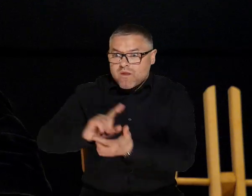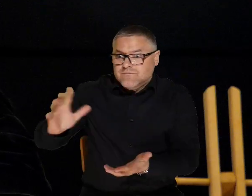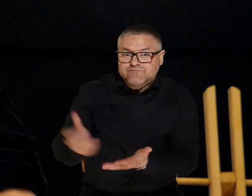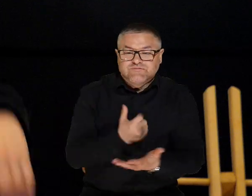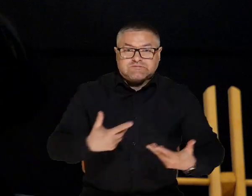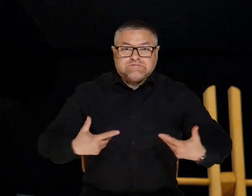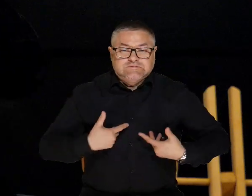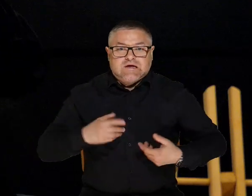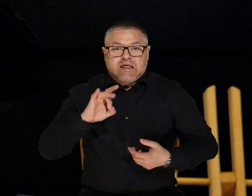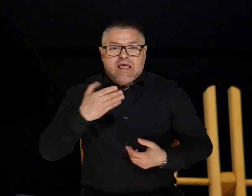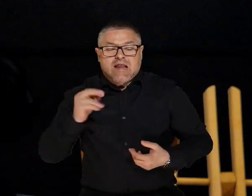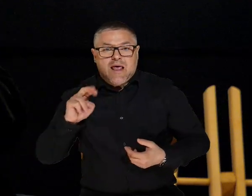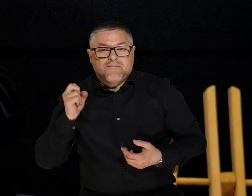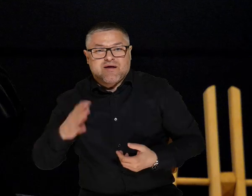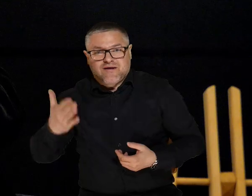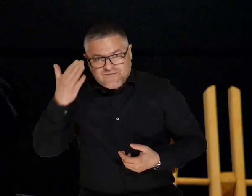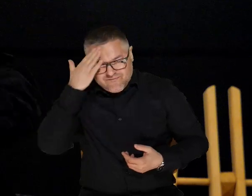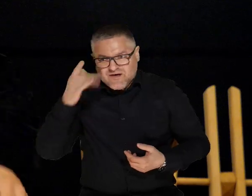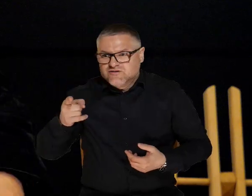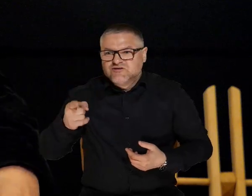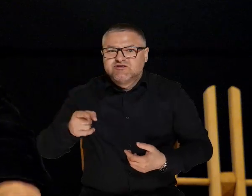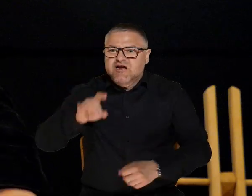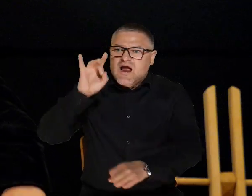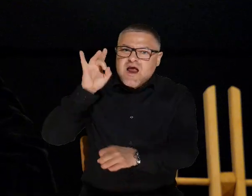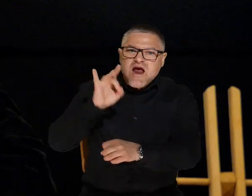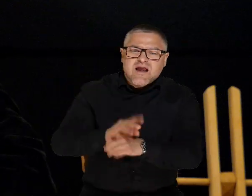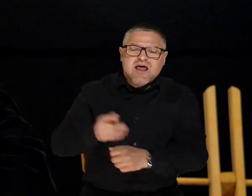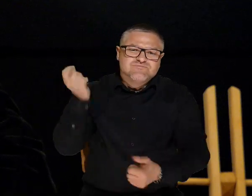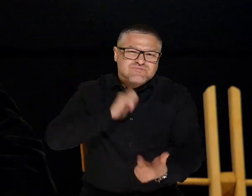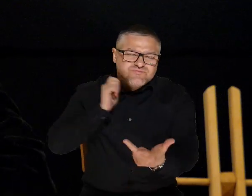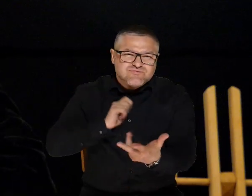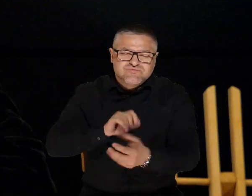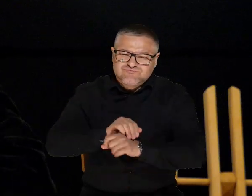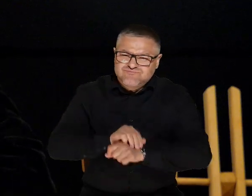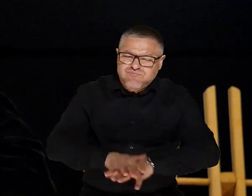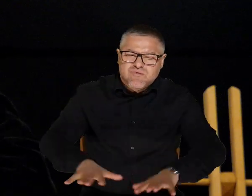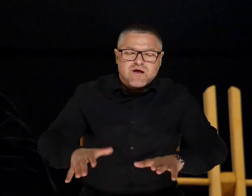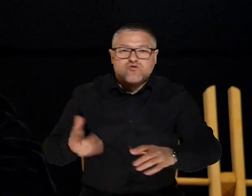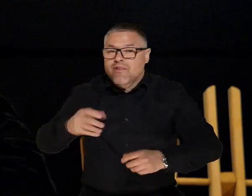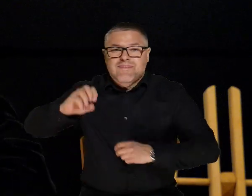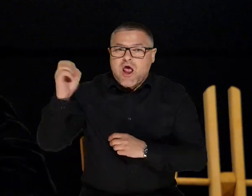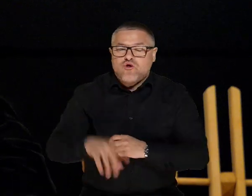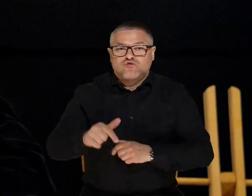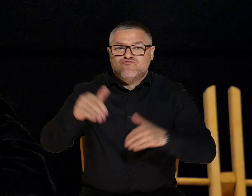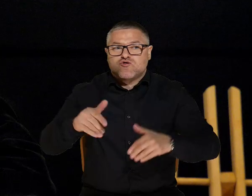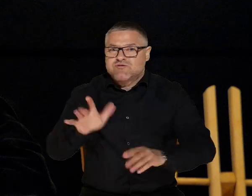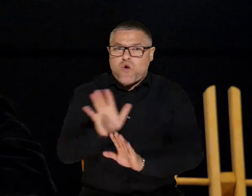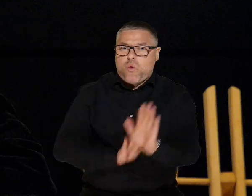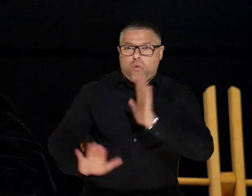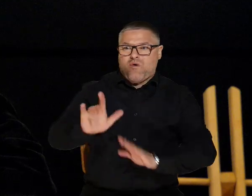I wiedzieli, że ten przelew krwi to jest najgorsze, co się może stać i tego trzeba